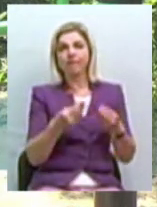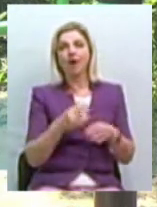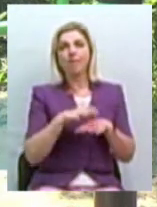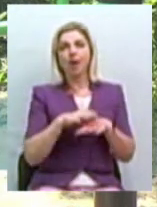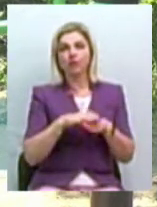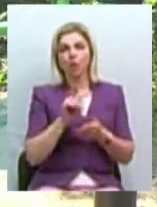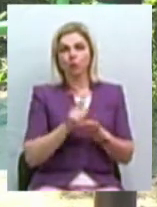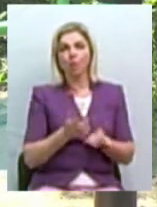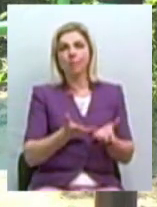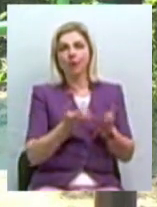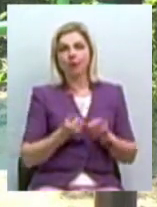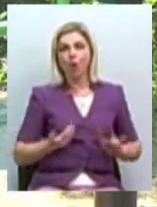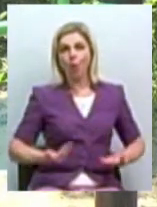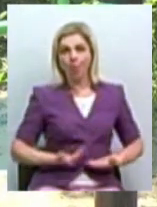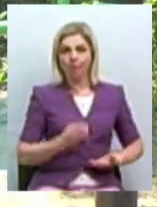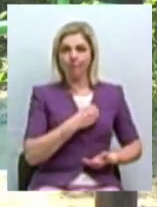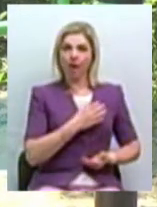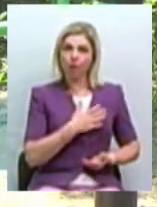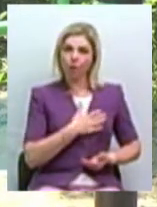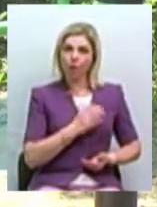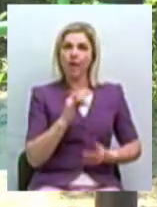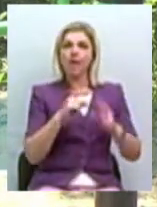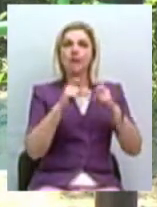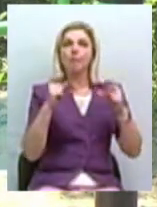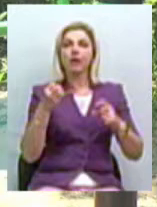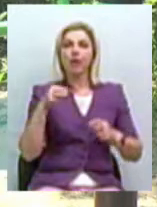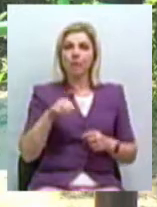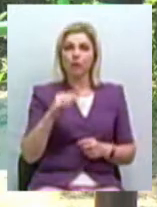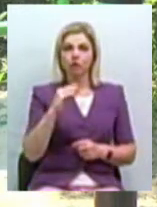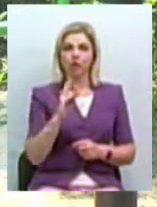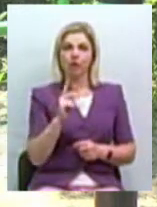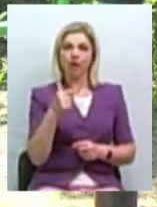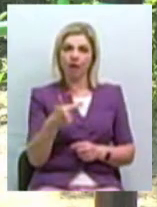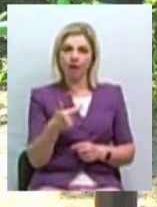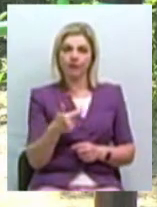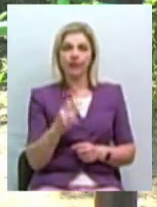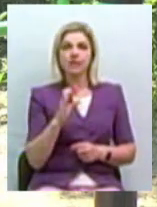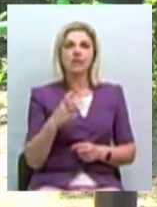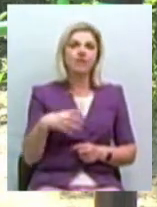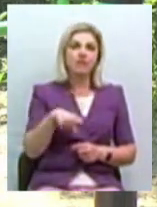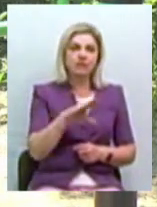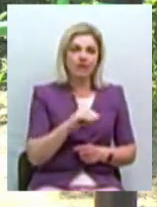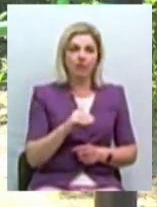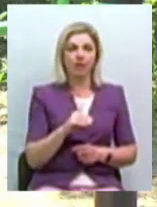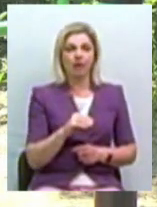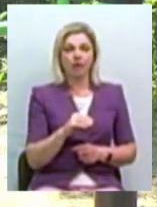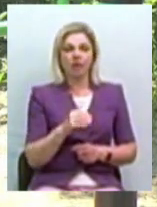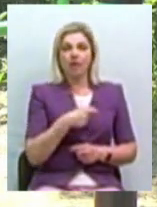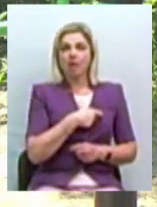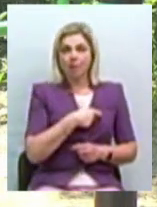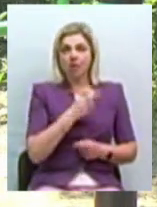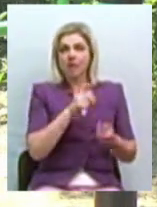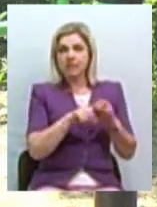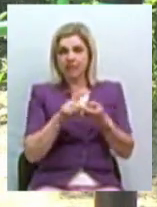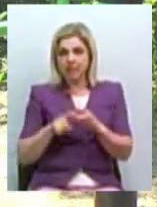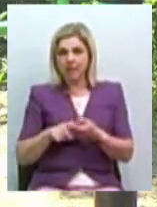прийняти комунальне майно і департамент ЖКХ. З усіма департаментами ми на зв'язку, листи